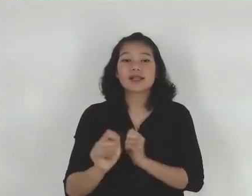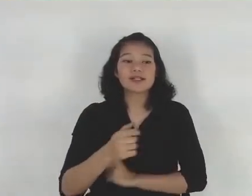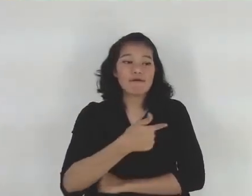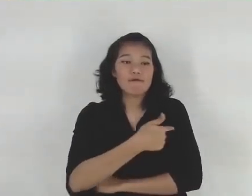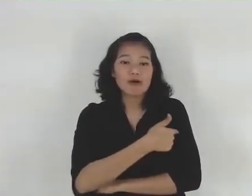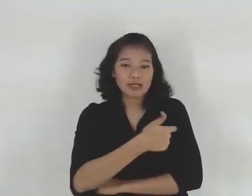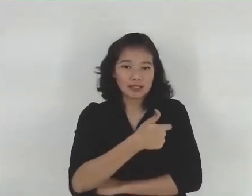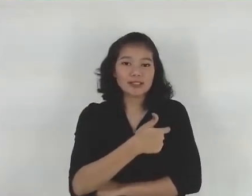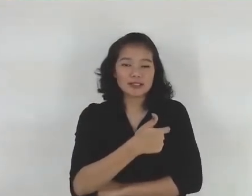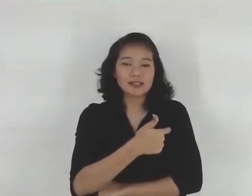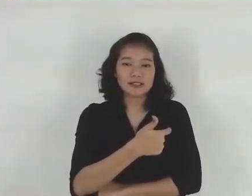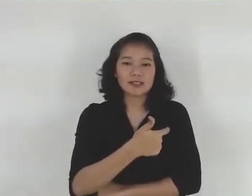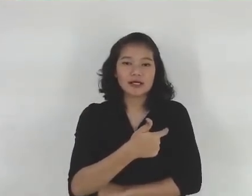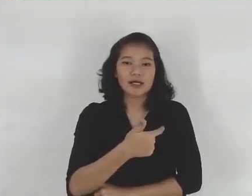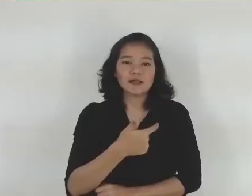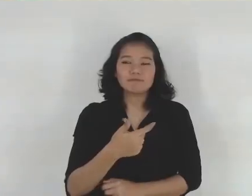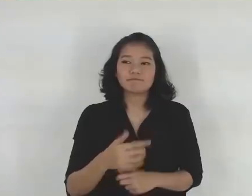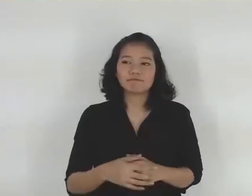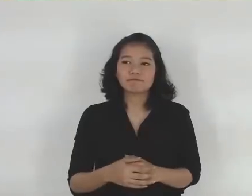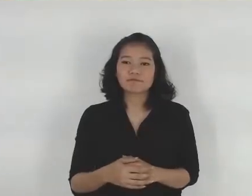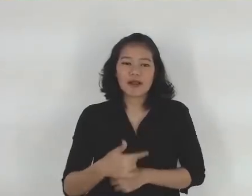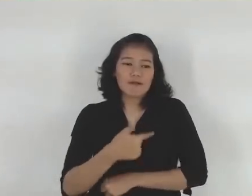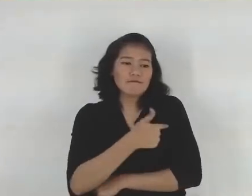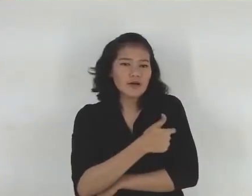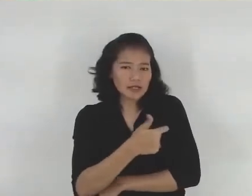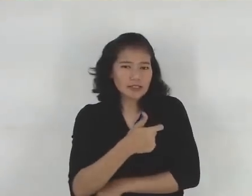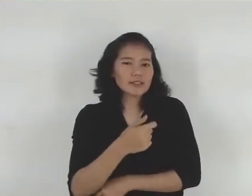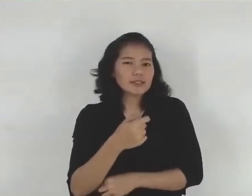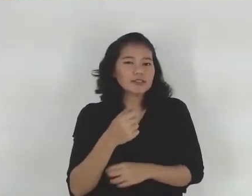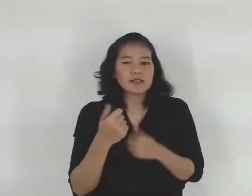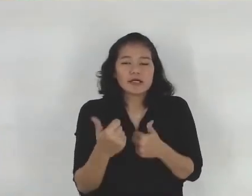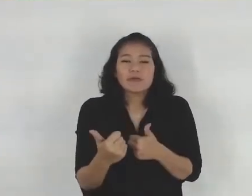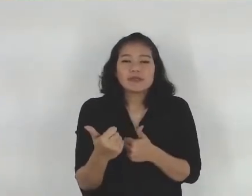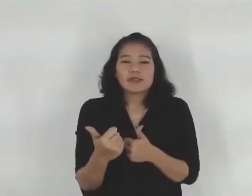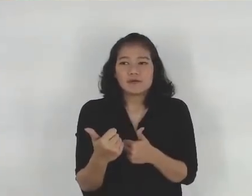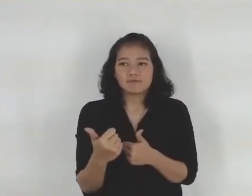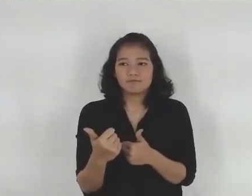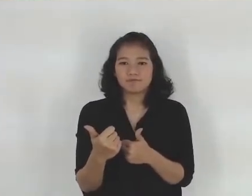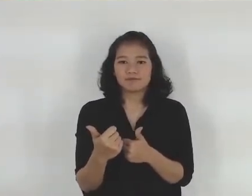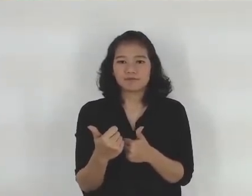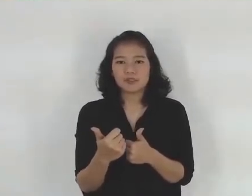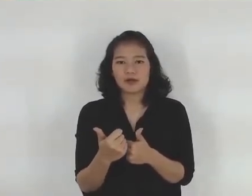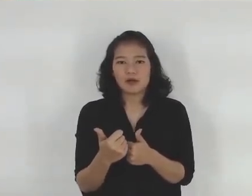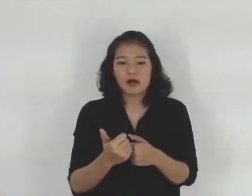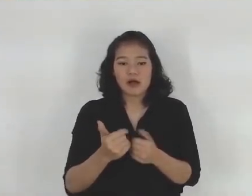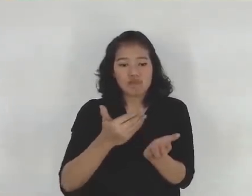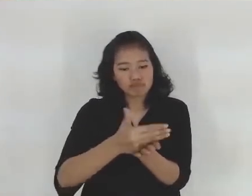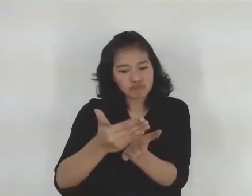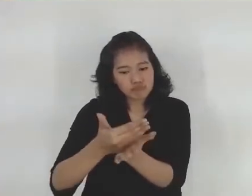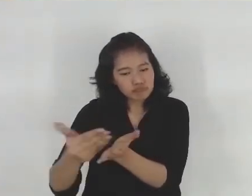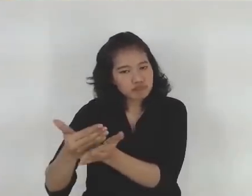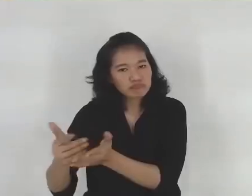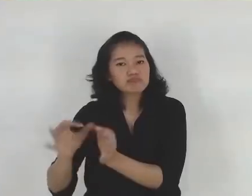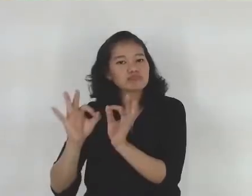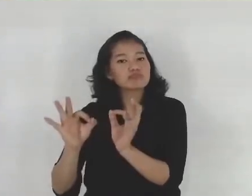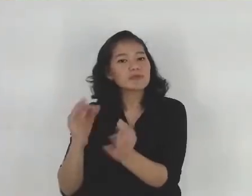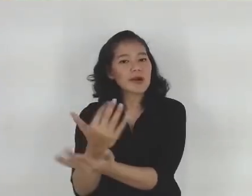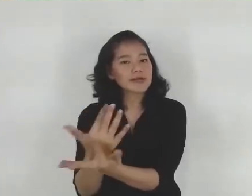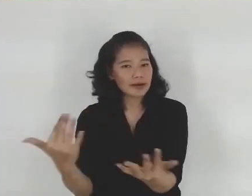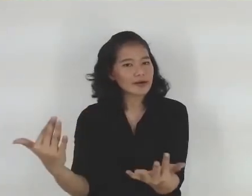ini ya Bapak biarlah vaksin ini boleh diedarkan dengan baik kepada